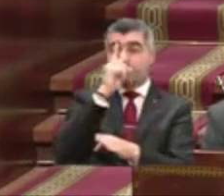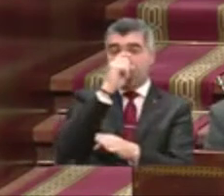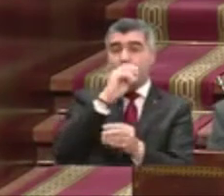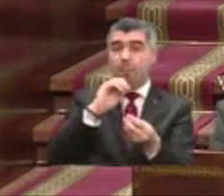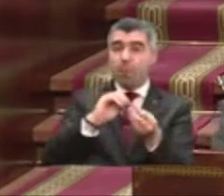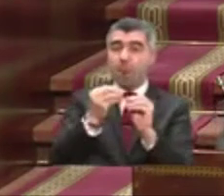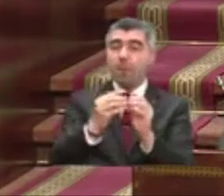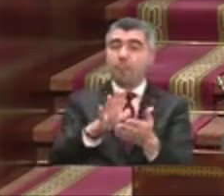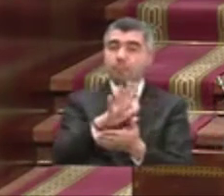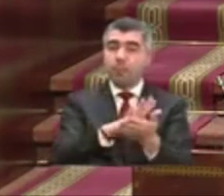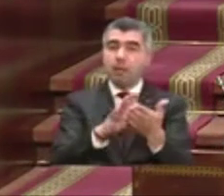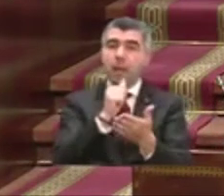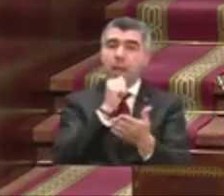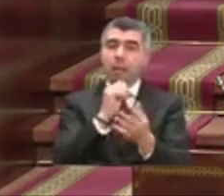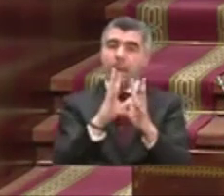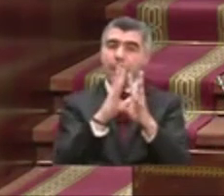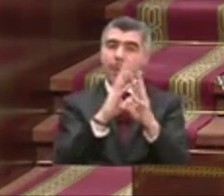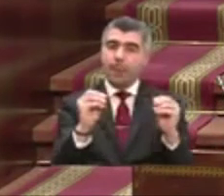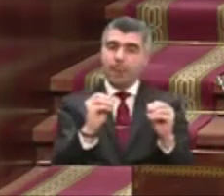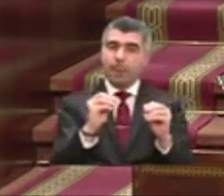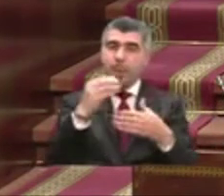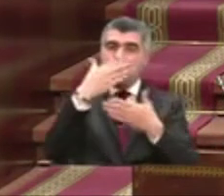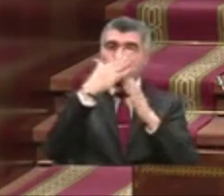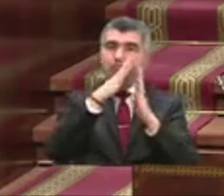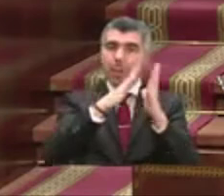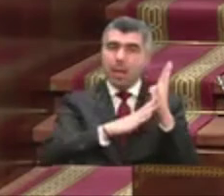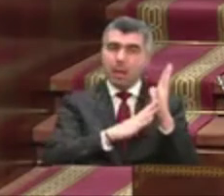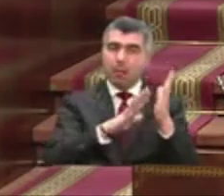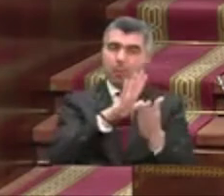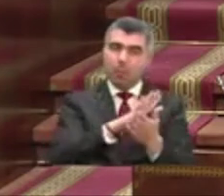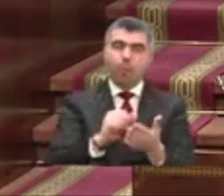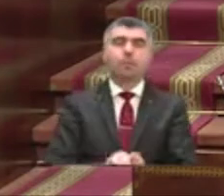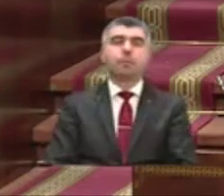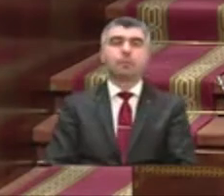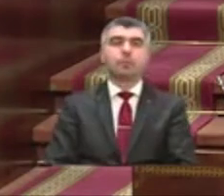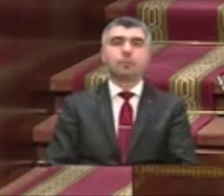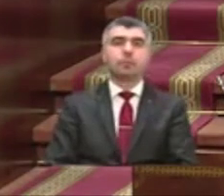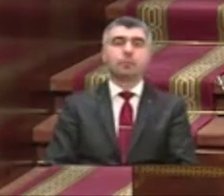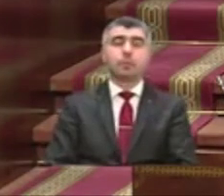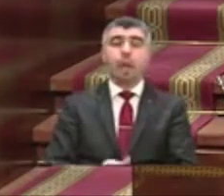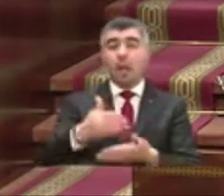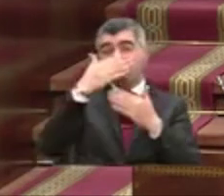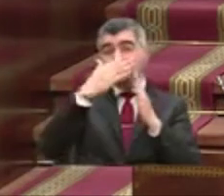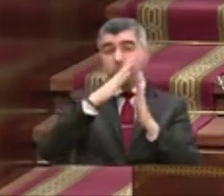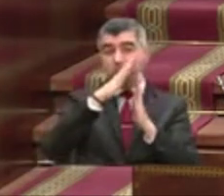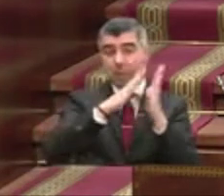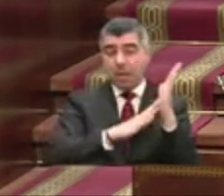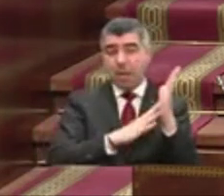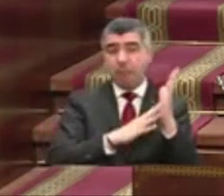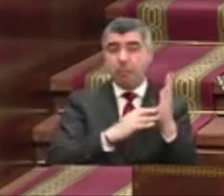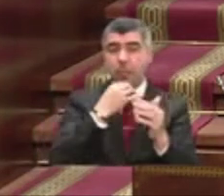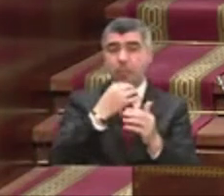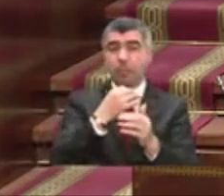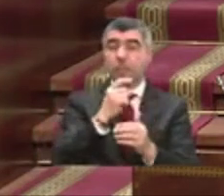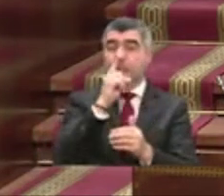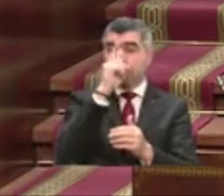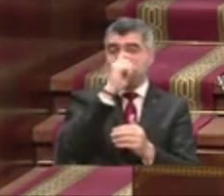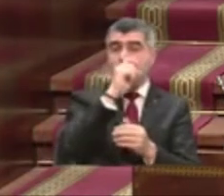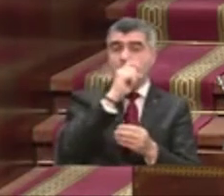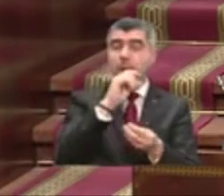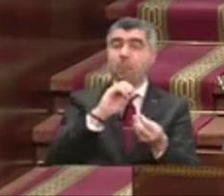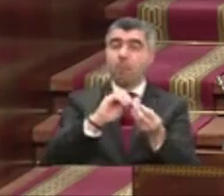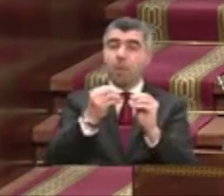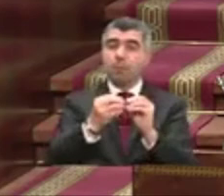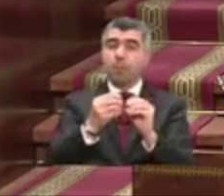المائية بالمغرب. وحسب المعطيات المتوفرة، المغرب دخل مرحلة مقلقة فيما يتعلق